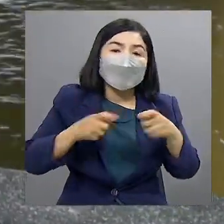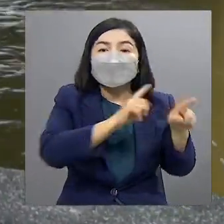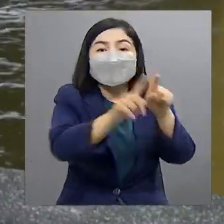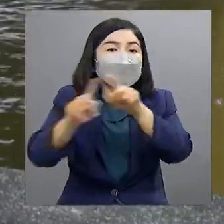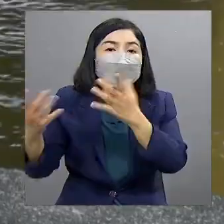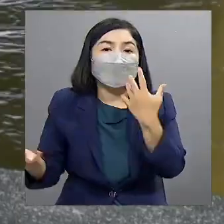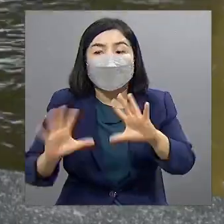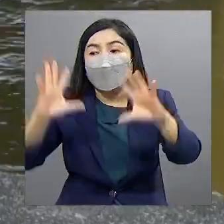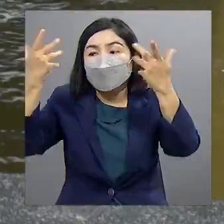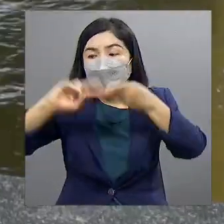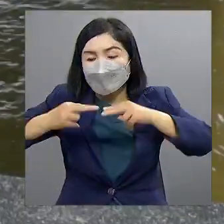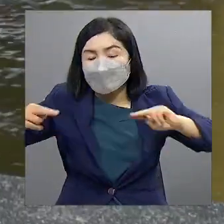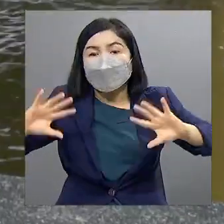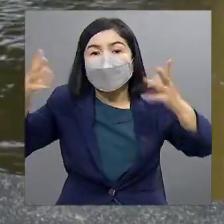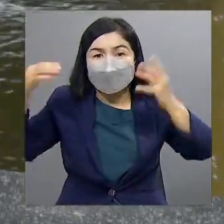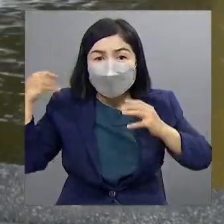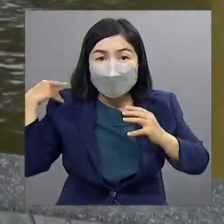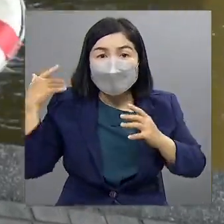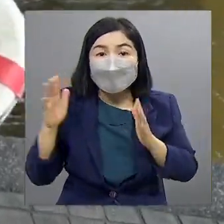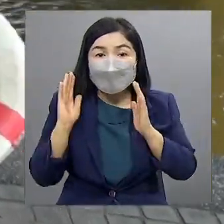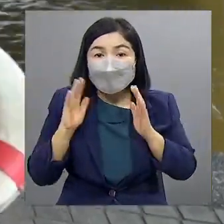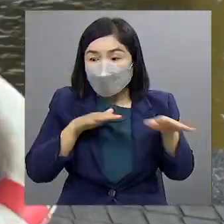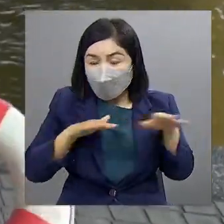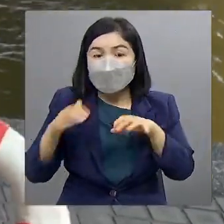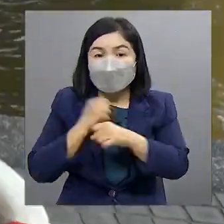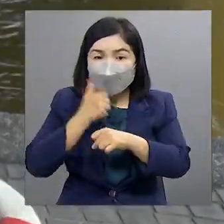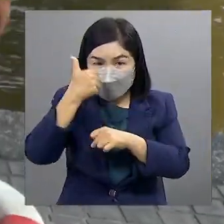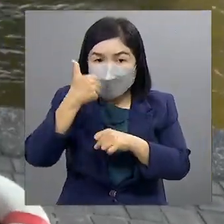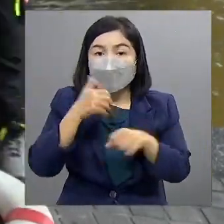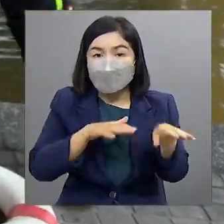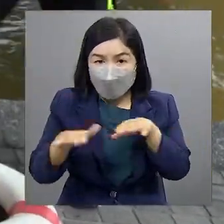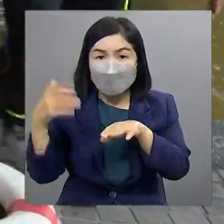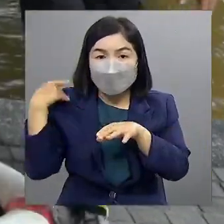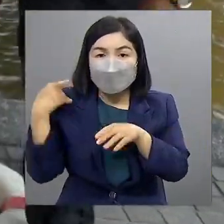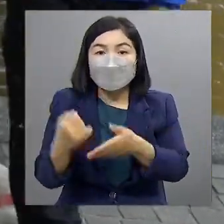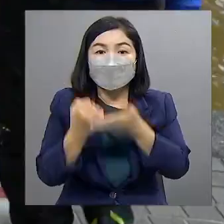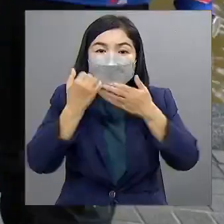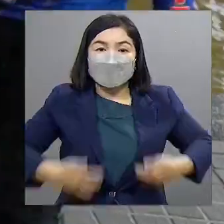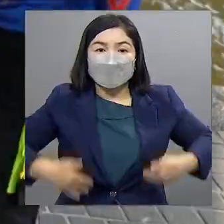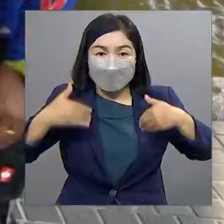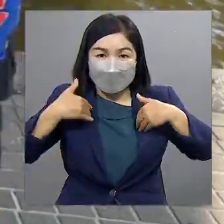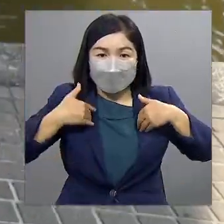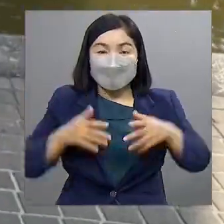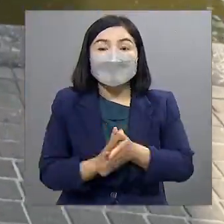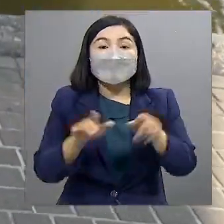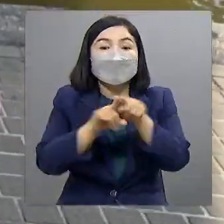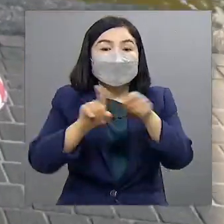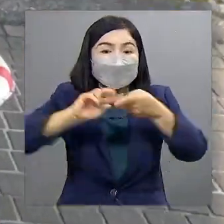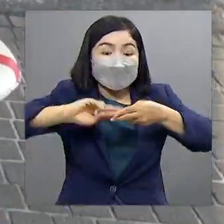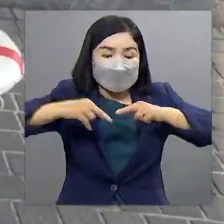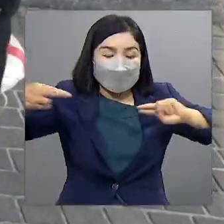มท่าเลยอันนี้เจ้าท่าเป็นคนทำไว้แทบทุกโป๊ะครับต่อมาก็คือเชือกเหมือนกันนะครับแต่ตอนนี้มันบรรจุอยู่ในถุ